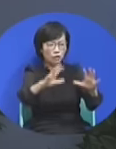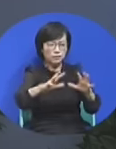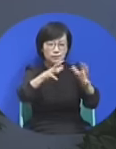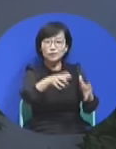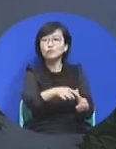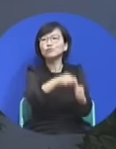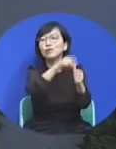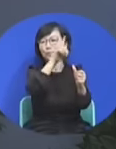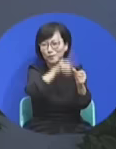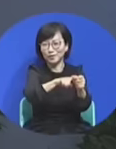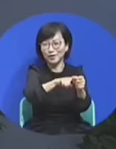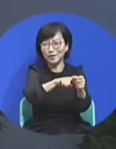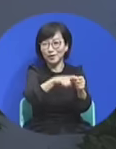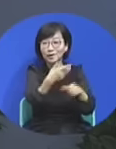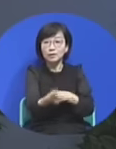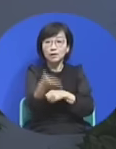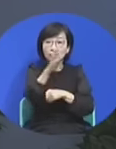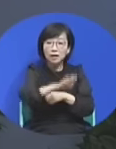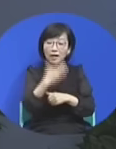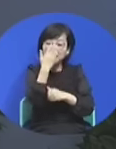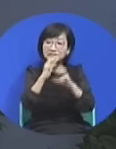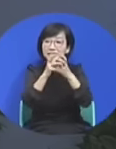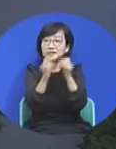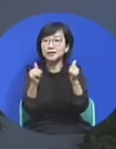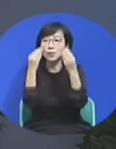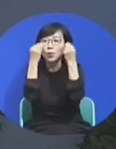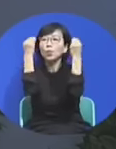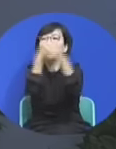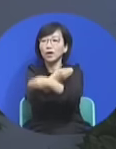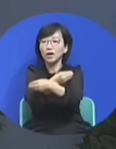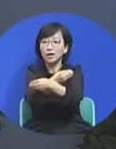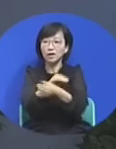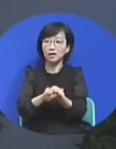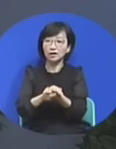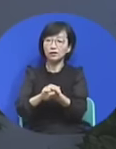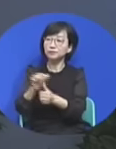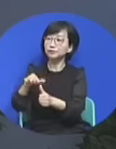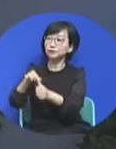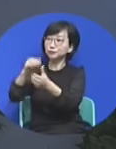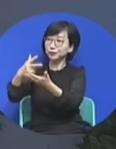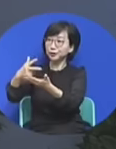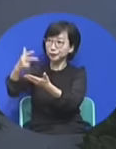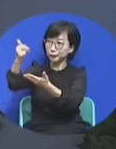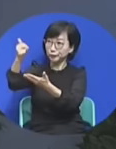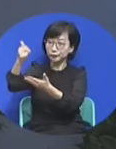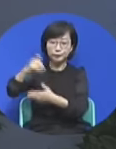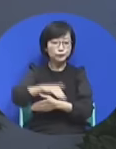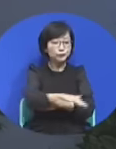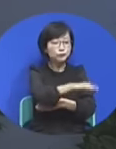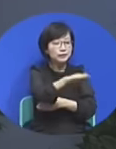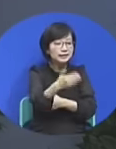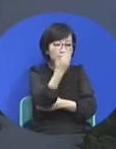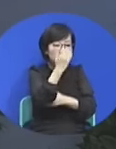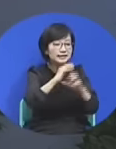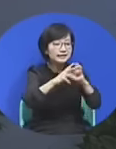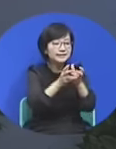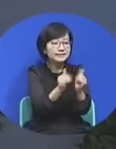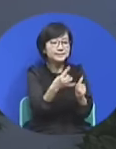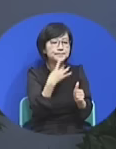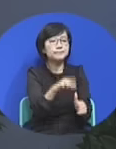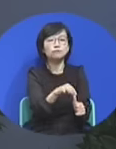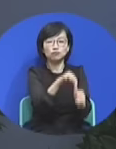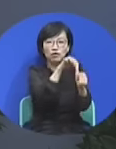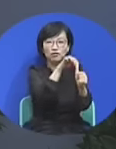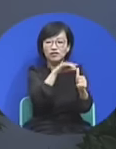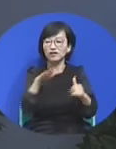여호와와 그리스도는 우리의 구세주고 너희의 구세주가 아니다는 거예요. To what extent were they completely controlled and seized by Satan? God gave Israel